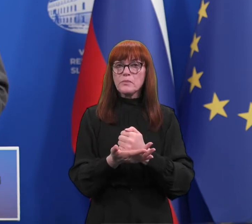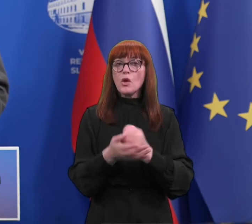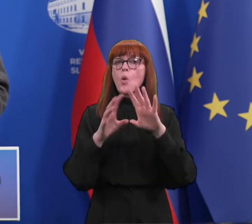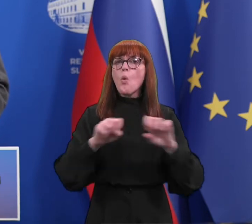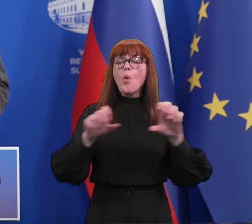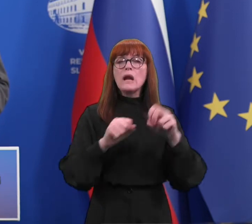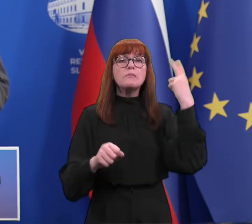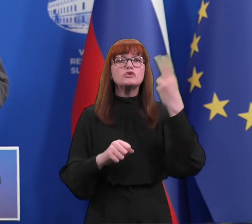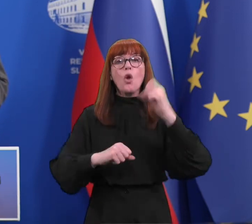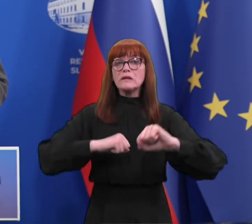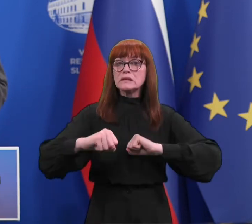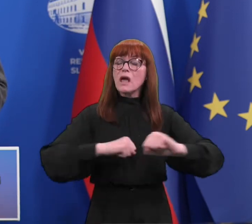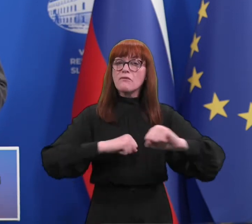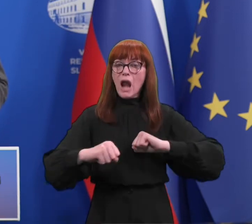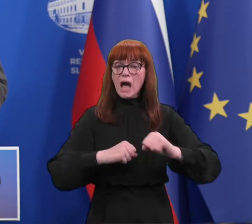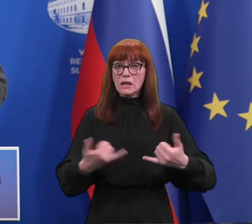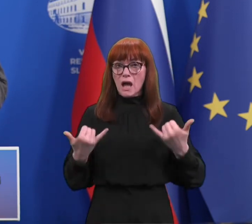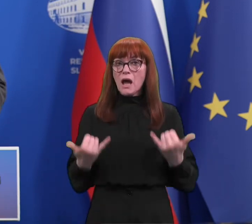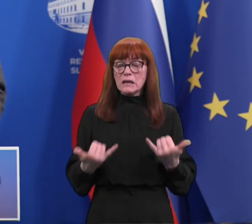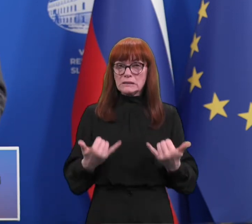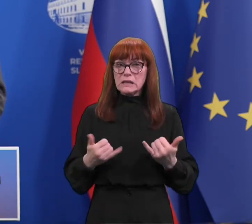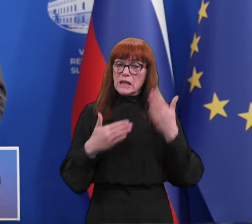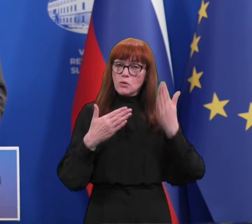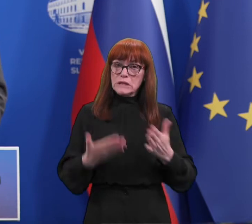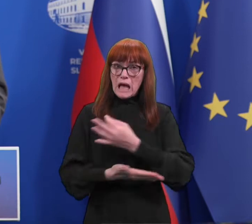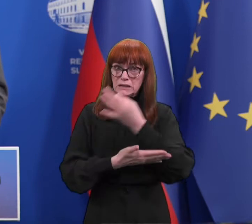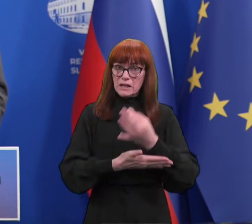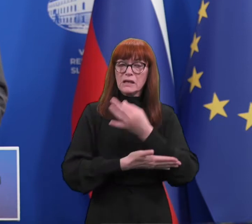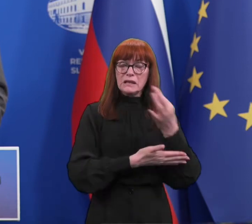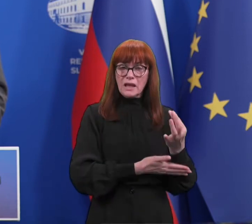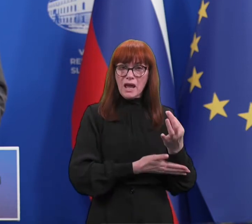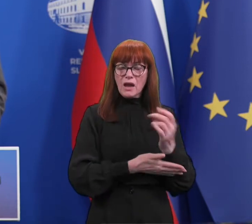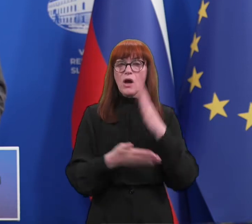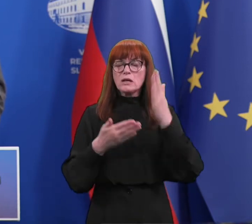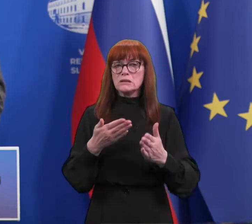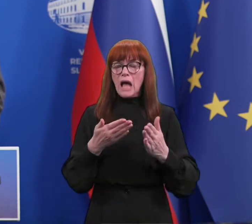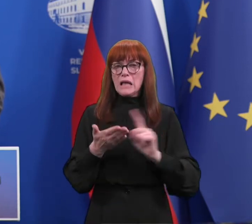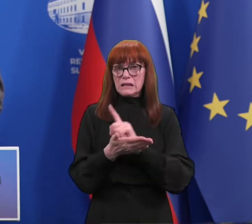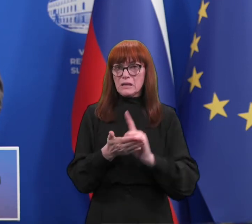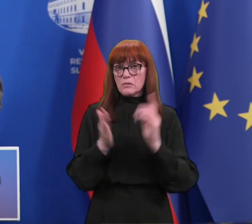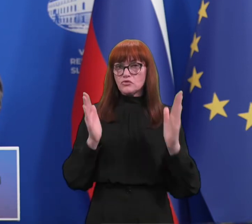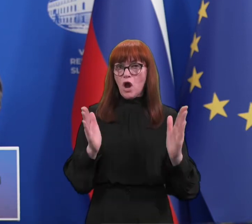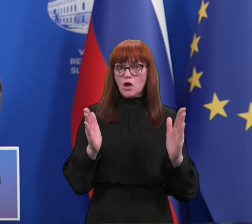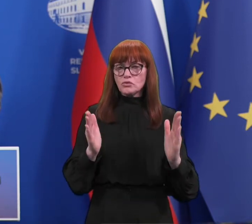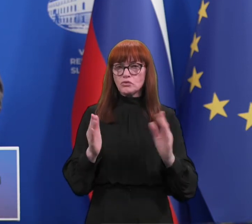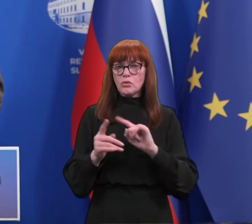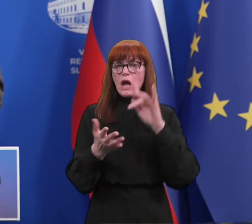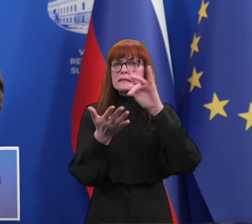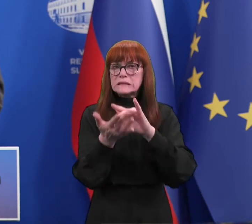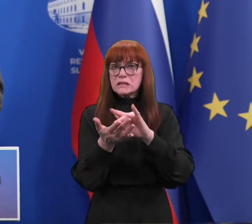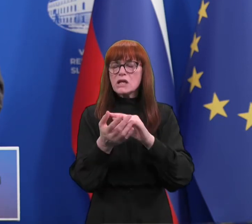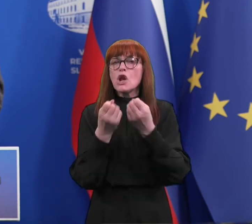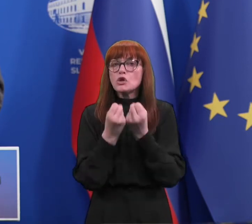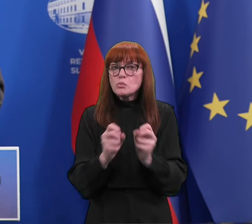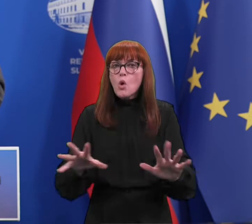ukrepi slovenske vlade so zdele v zadnjih dneh in v zadnji rundi zlasti naciljeni v to, da